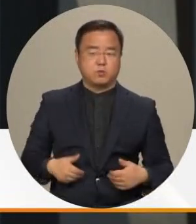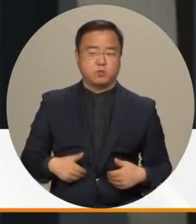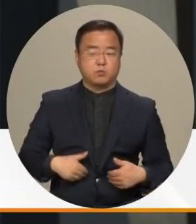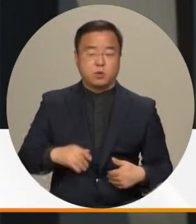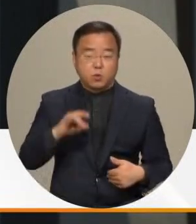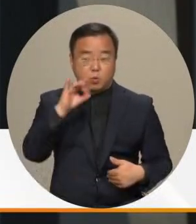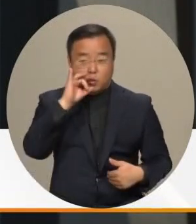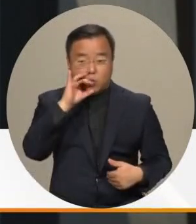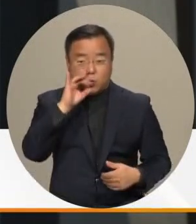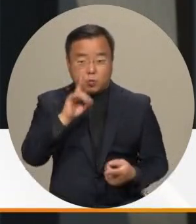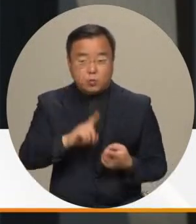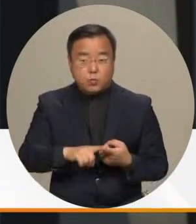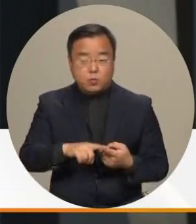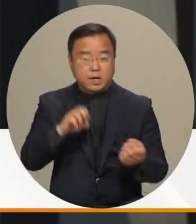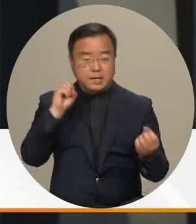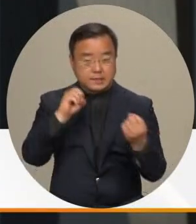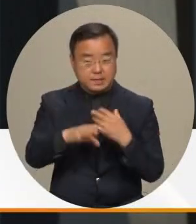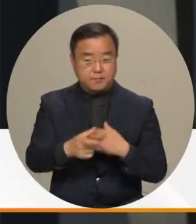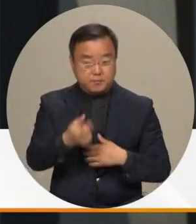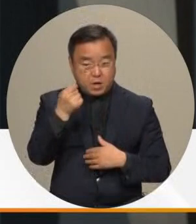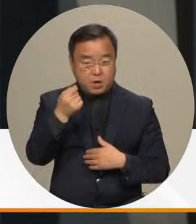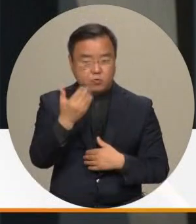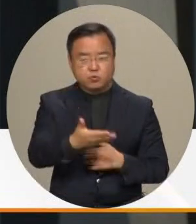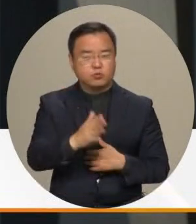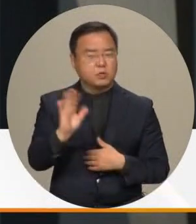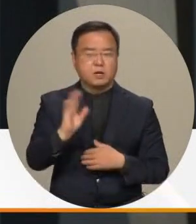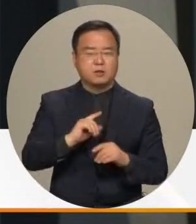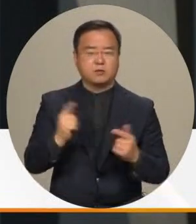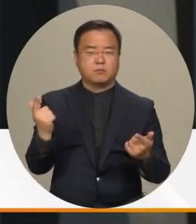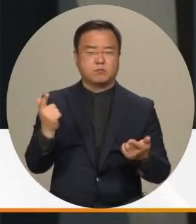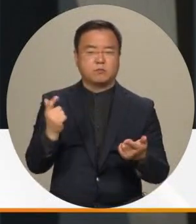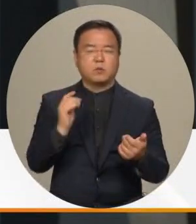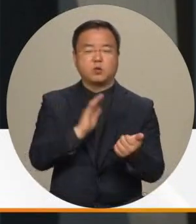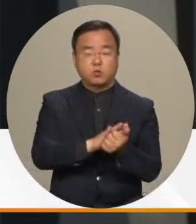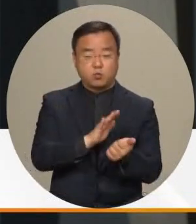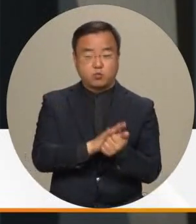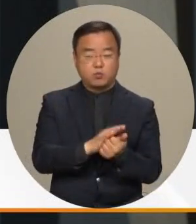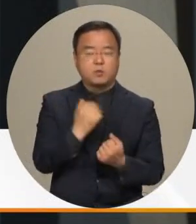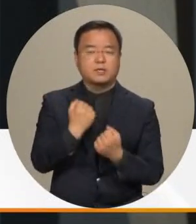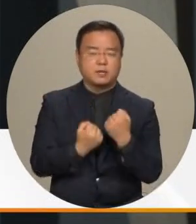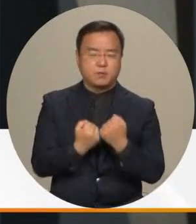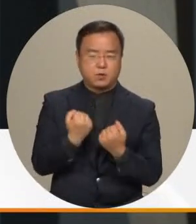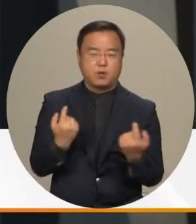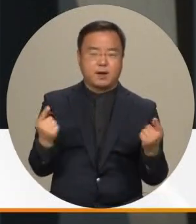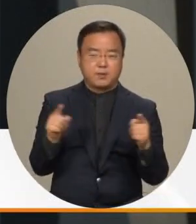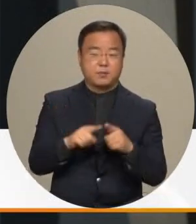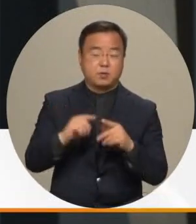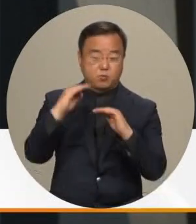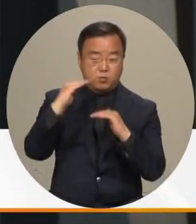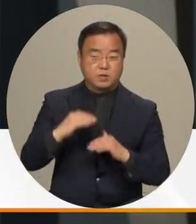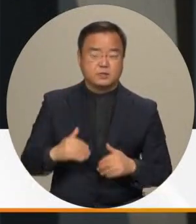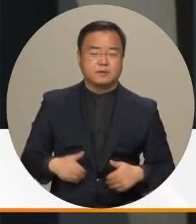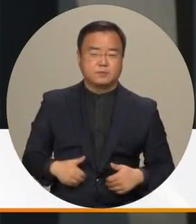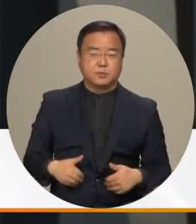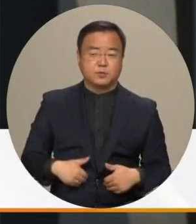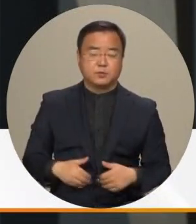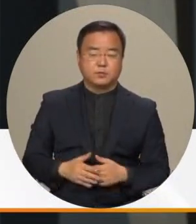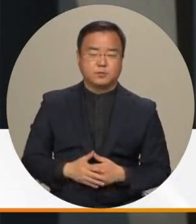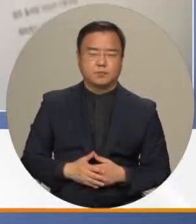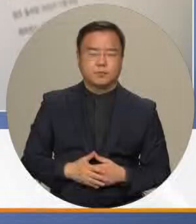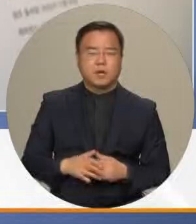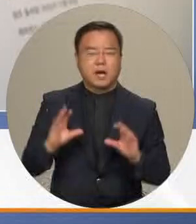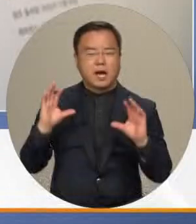어떤 궁금증에 대해서 바로 답을 알려주는게 아니라 적절한 도움과 안내를 주는 그런 과정이 참 중요한데 이때